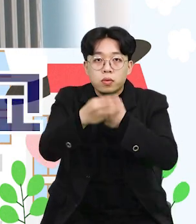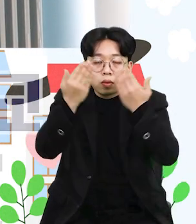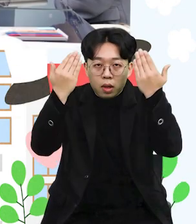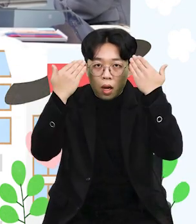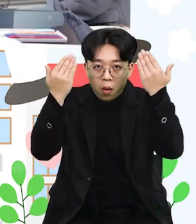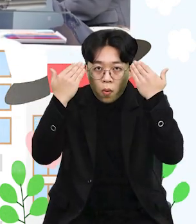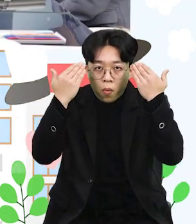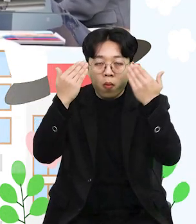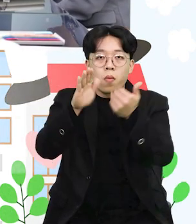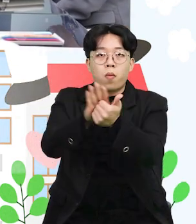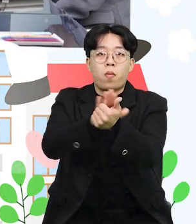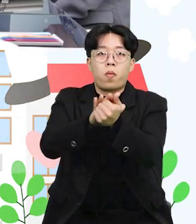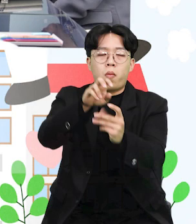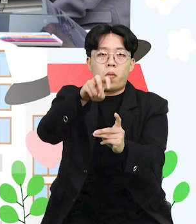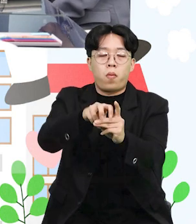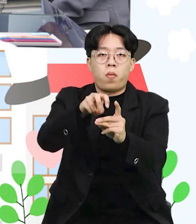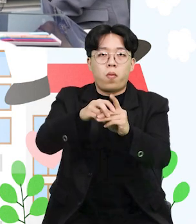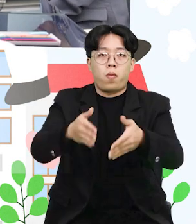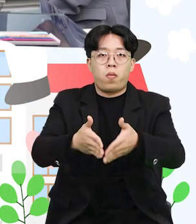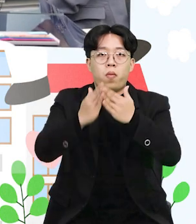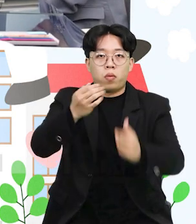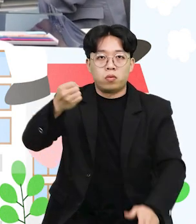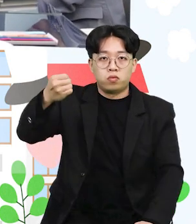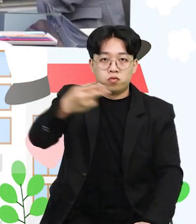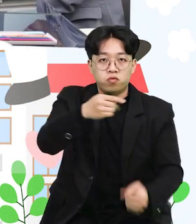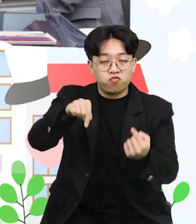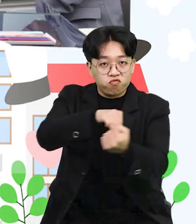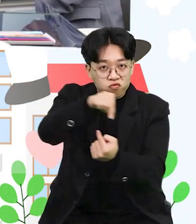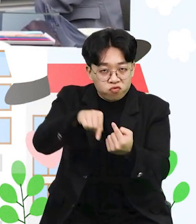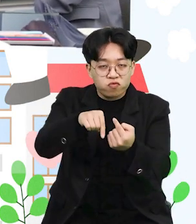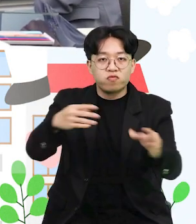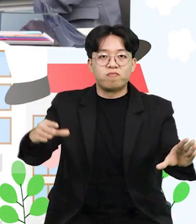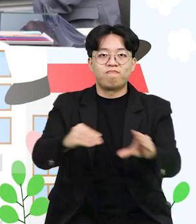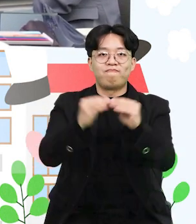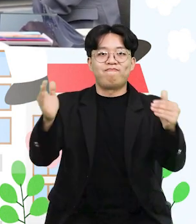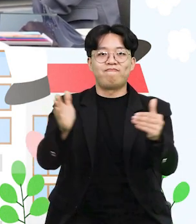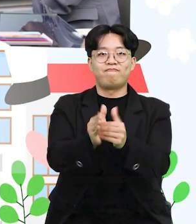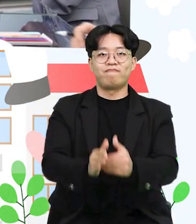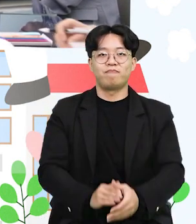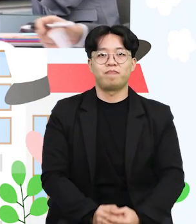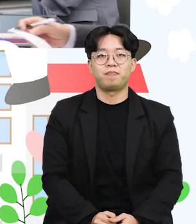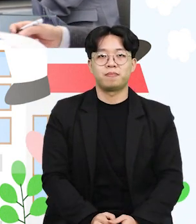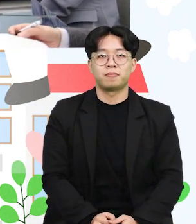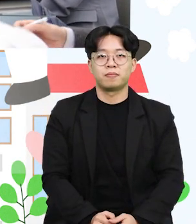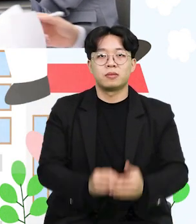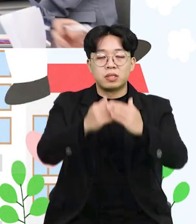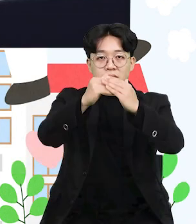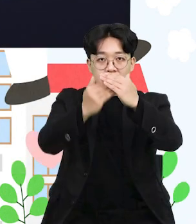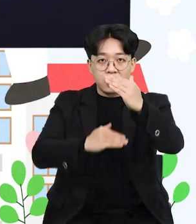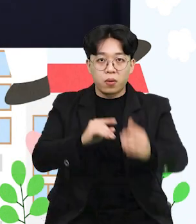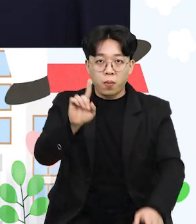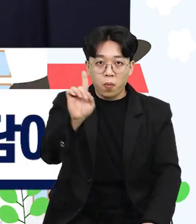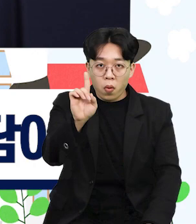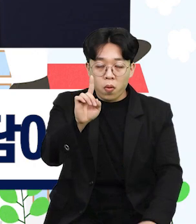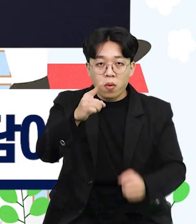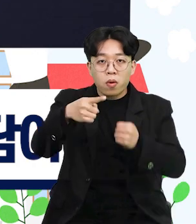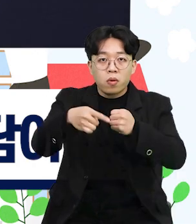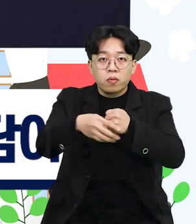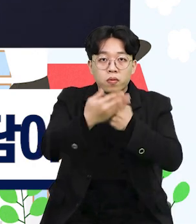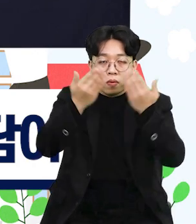광명광덕초등학교와 광명광덕초 다함께 돌봄센터 설치 및 운영에 따른 업무 협약을 체결했습니다. 이